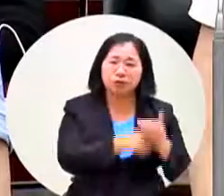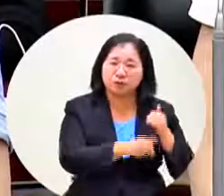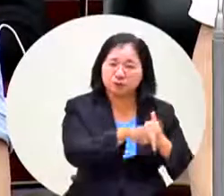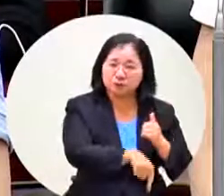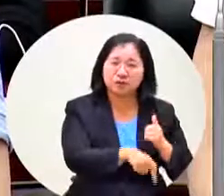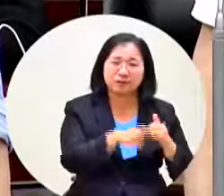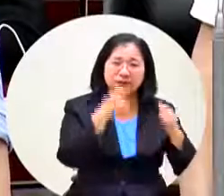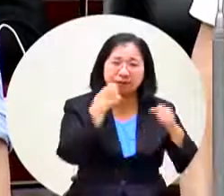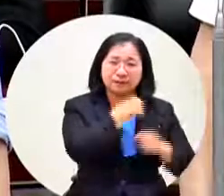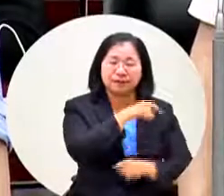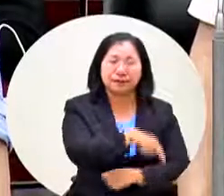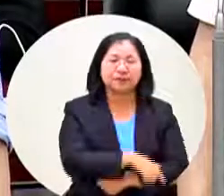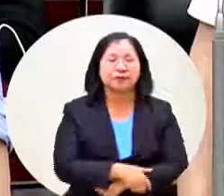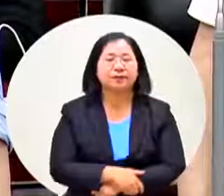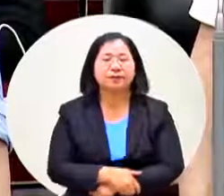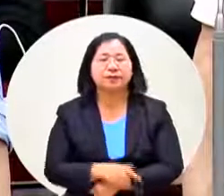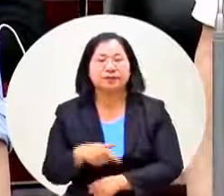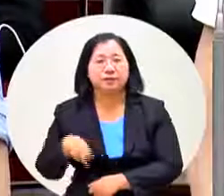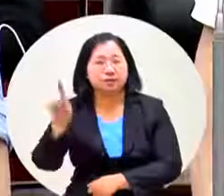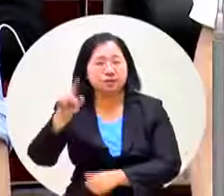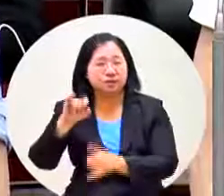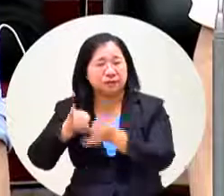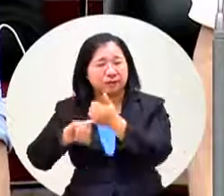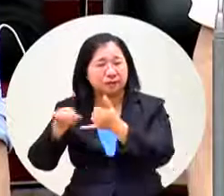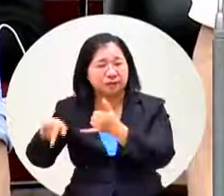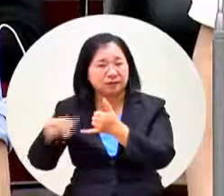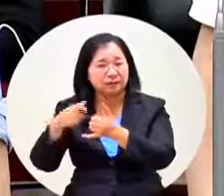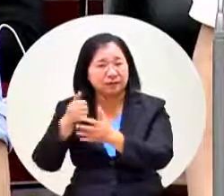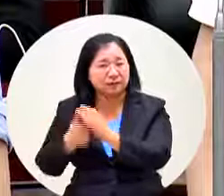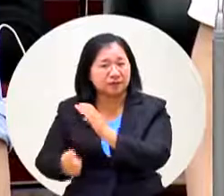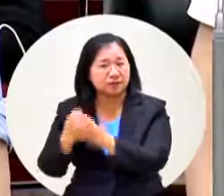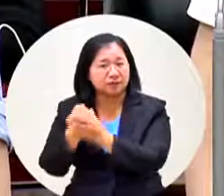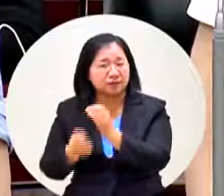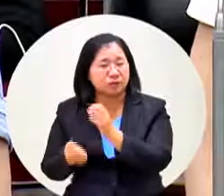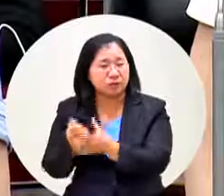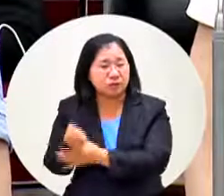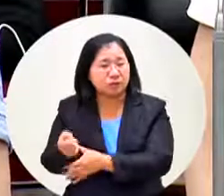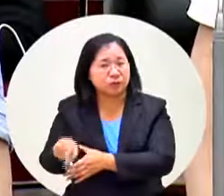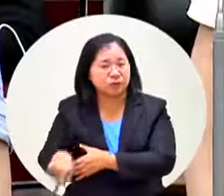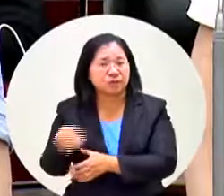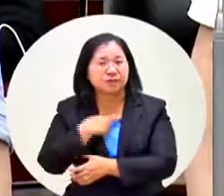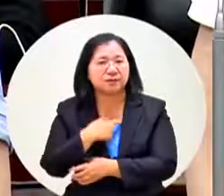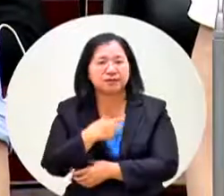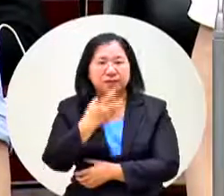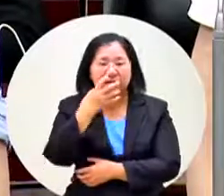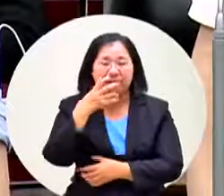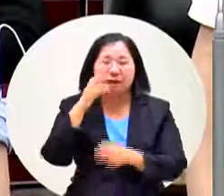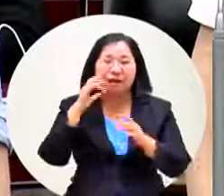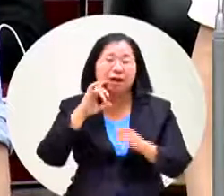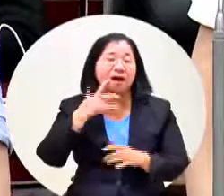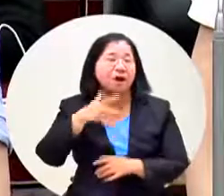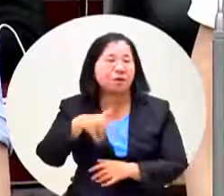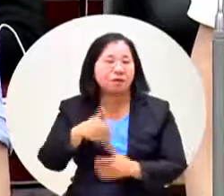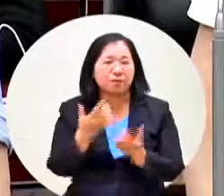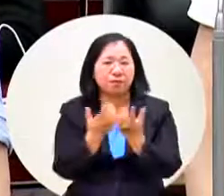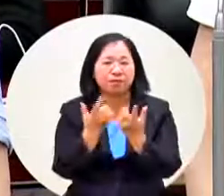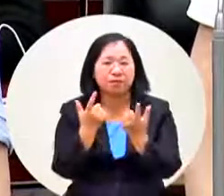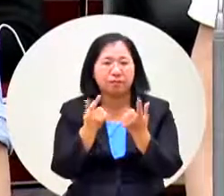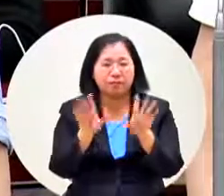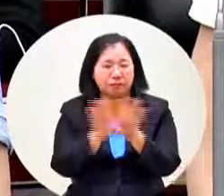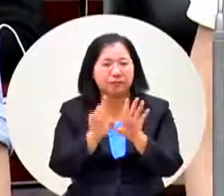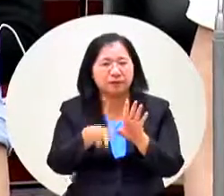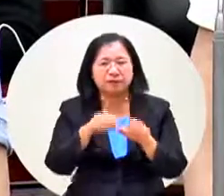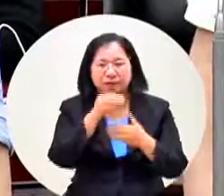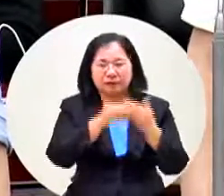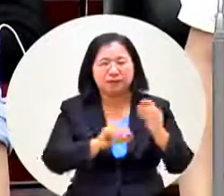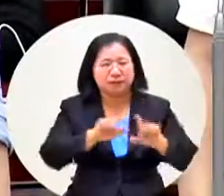22岁大学毕业，今天生在台湾、生在高雄的大学毕业生，生在上海、生在日本东京、生在新加坡、生在澳